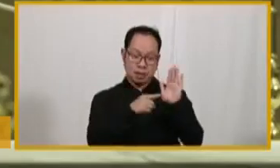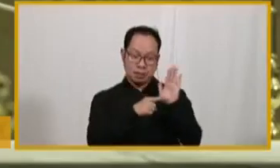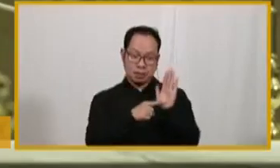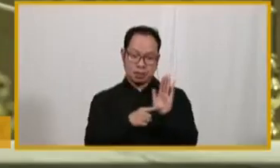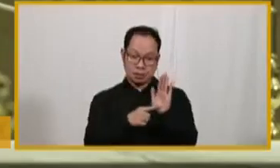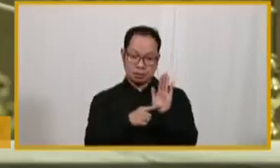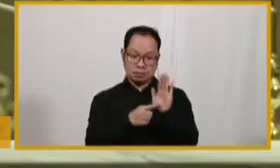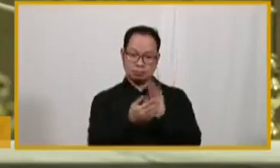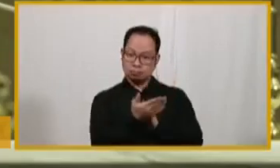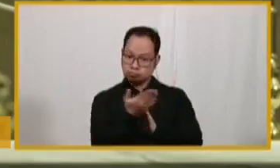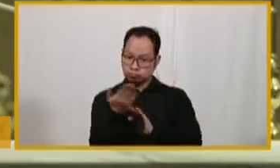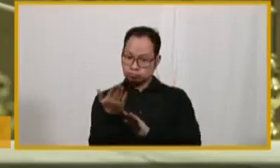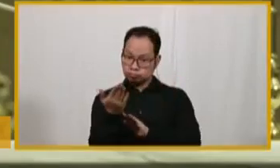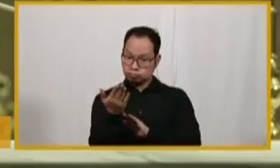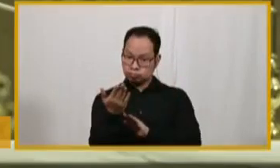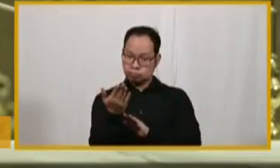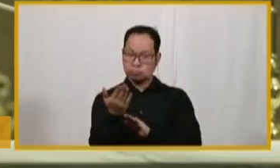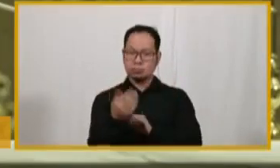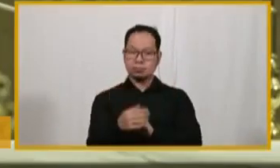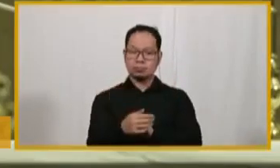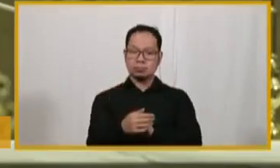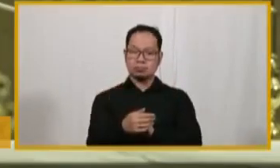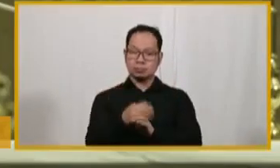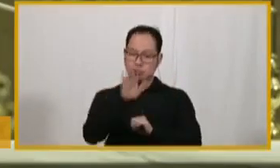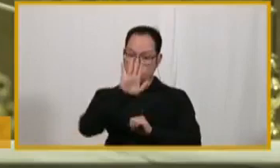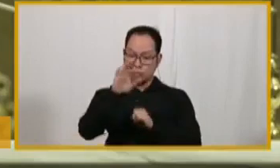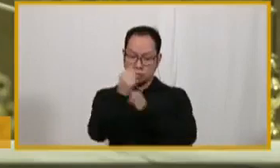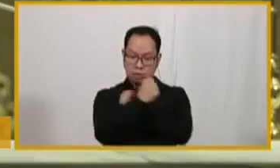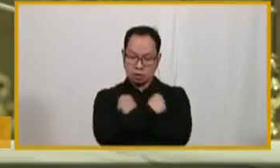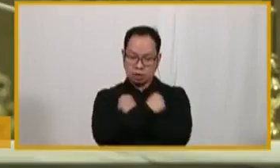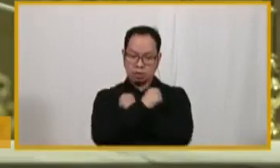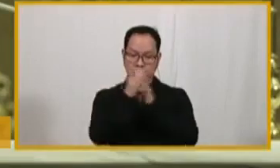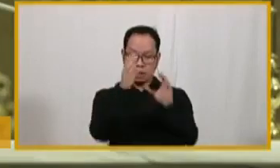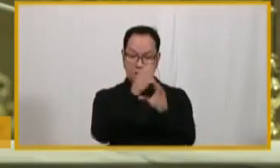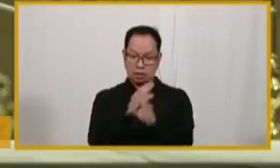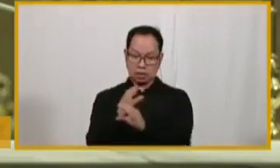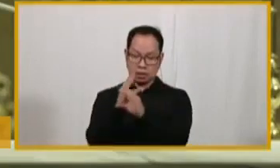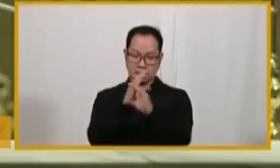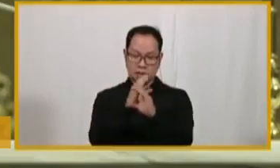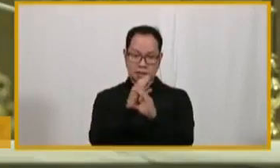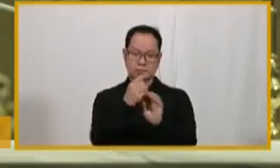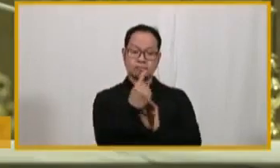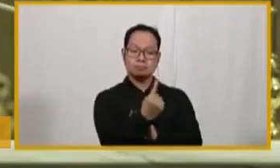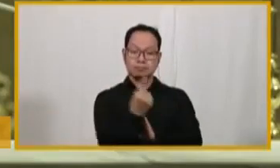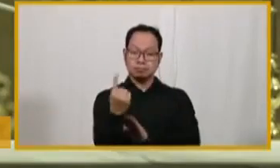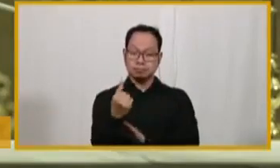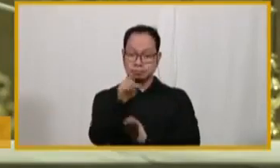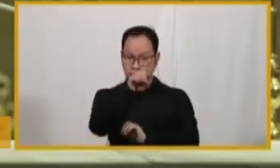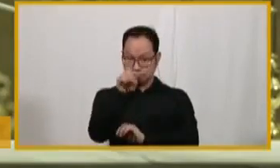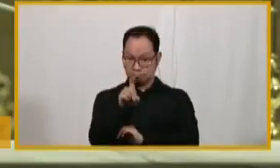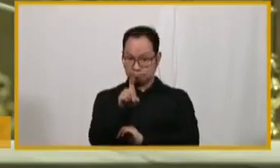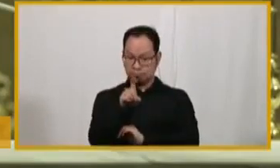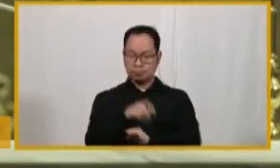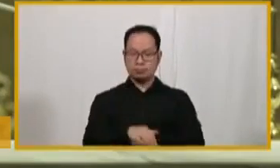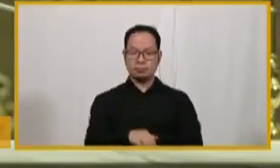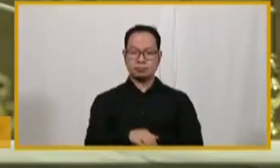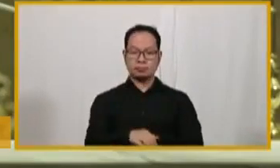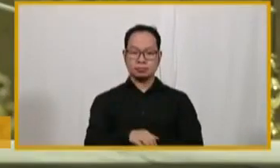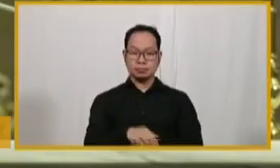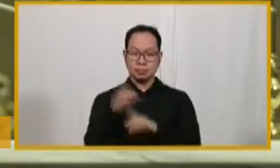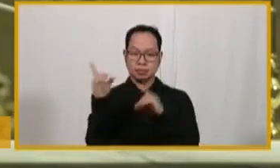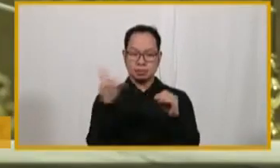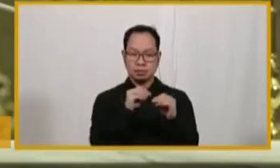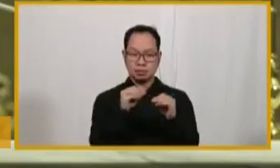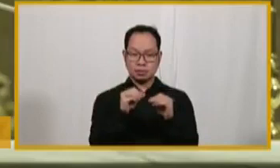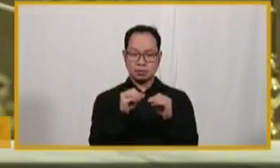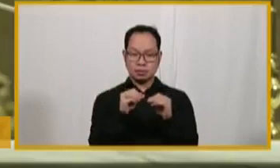Ipinapakita pa ba ninyo ang inyong pagmamahal at malasakit sa isa't isa? Do you